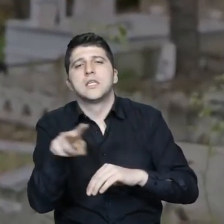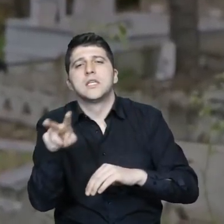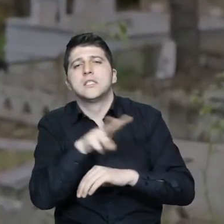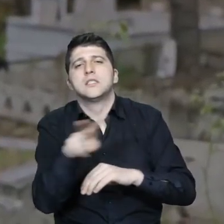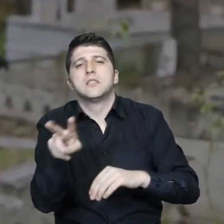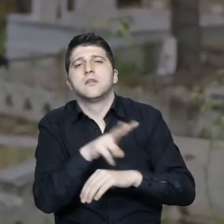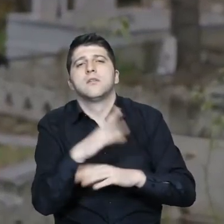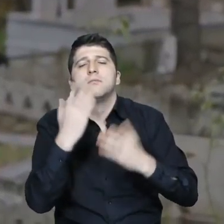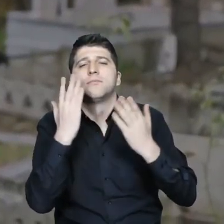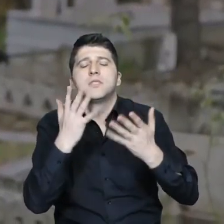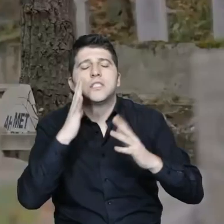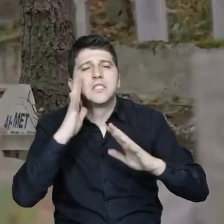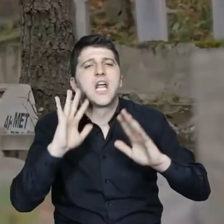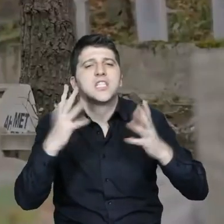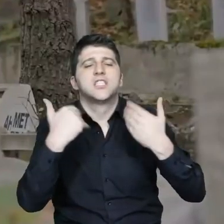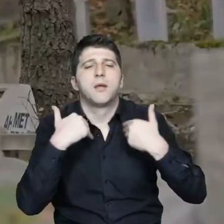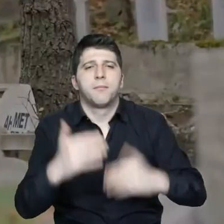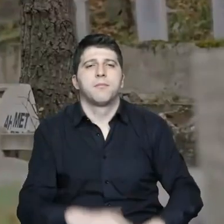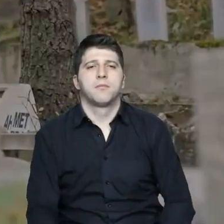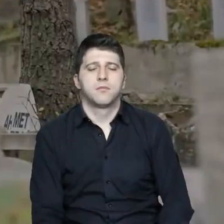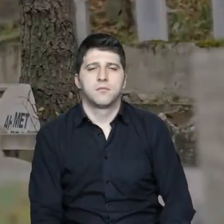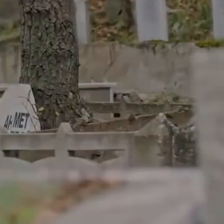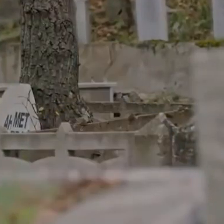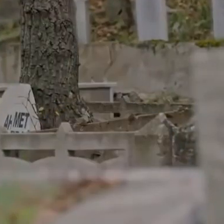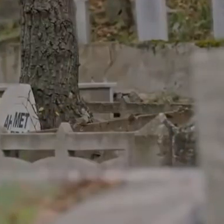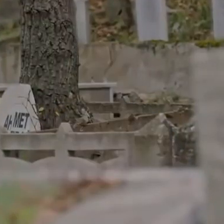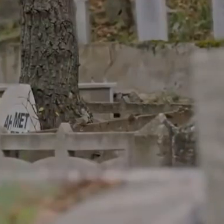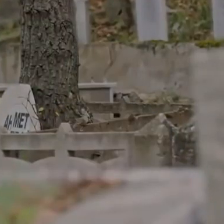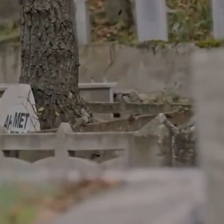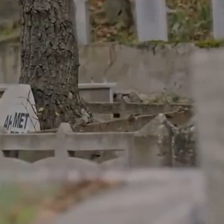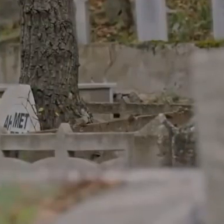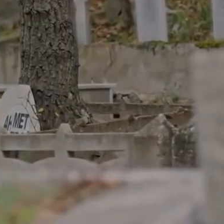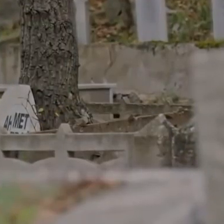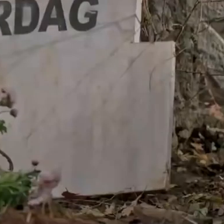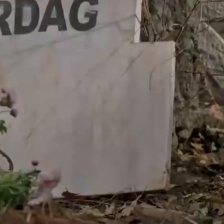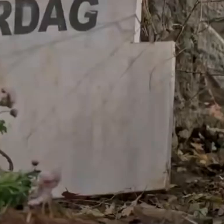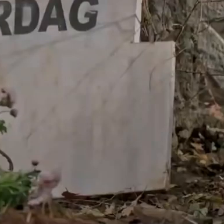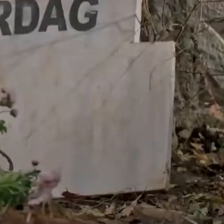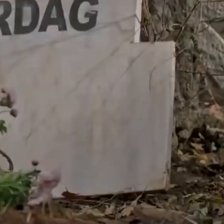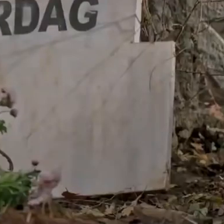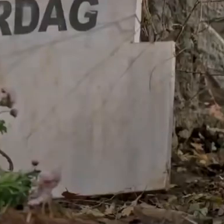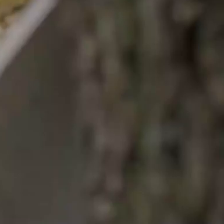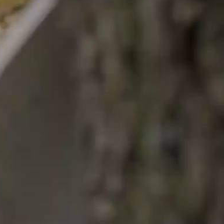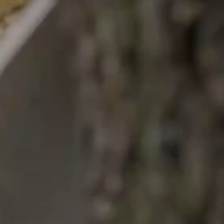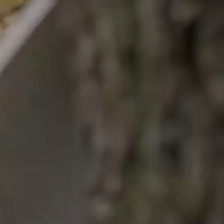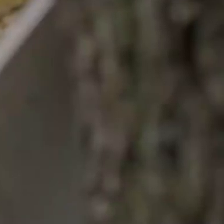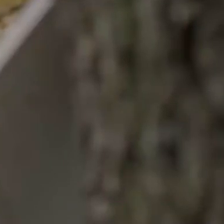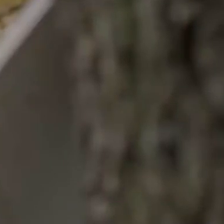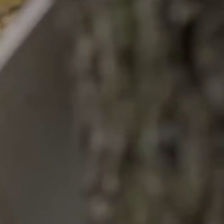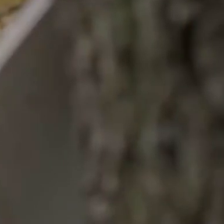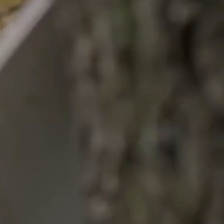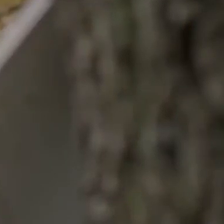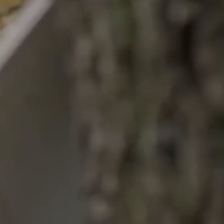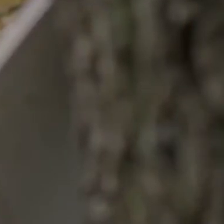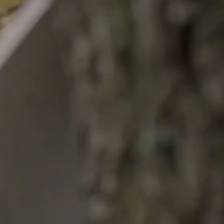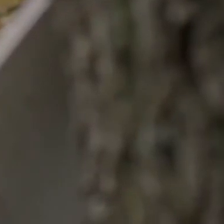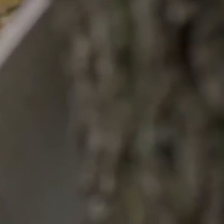ya. Çıldıracağım. Yüzünü sıvazlayarak düşünen Yaşar bir şey hatırlamış gibi heyecanla ağzını açtı.